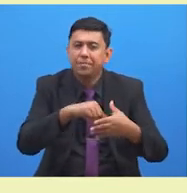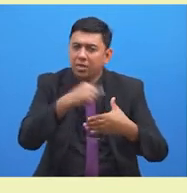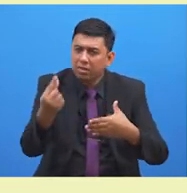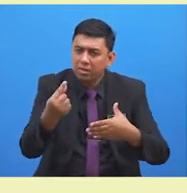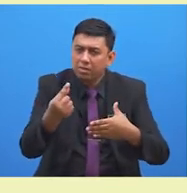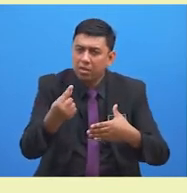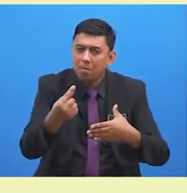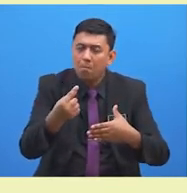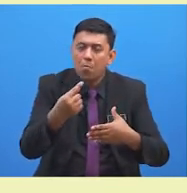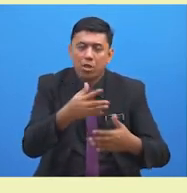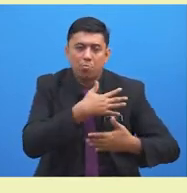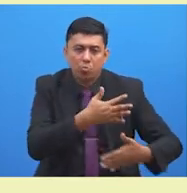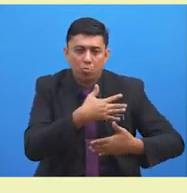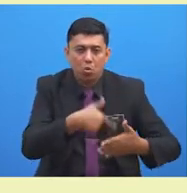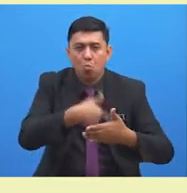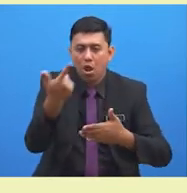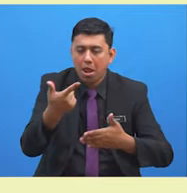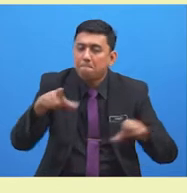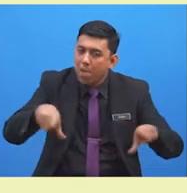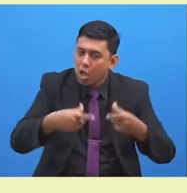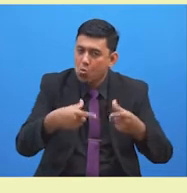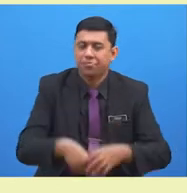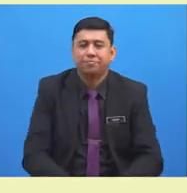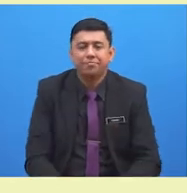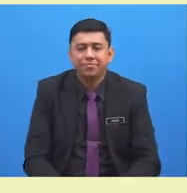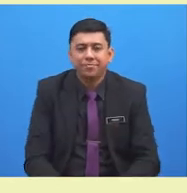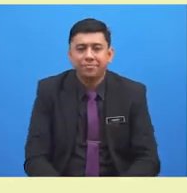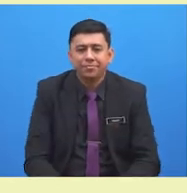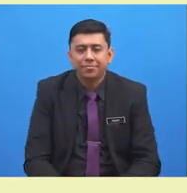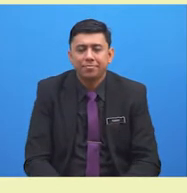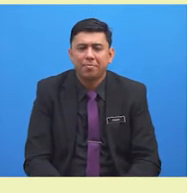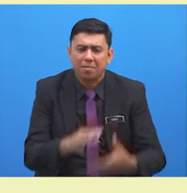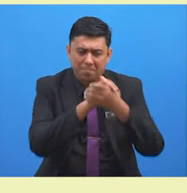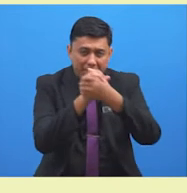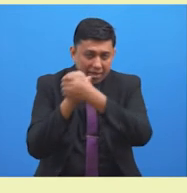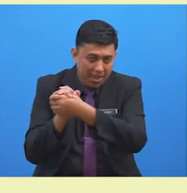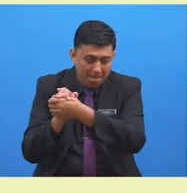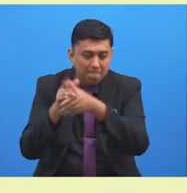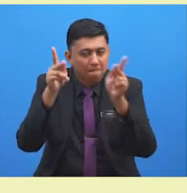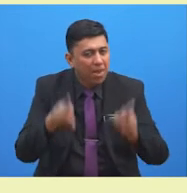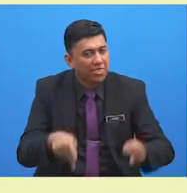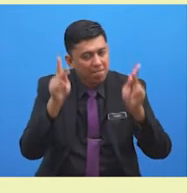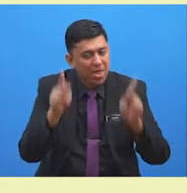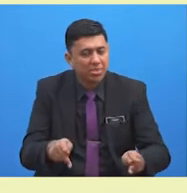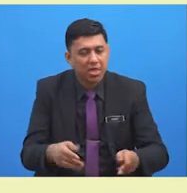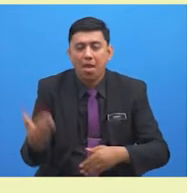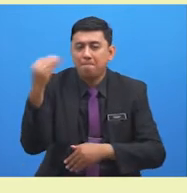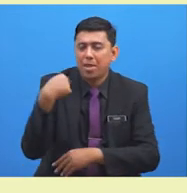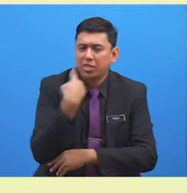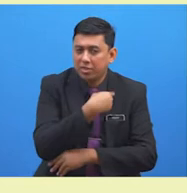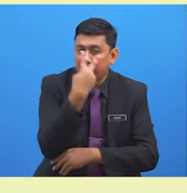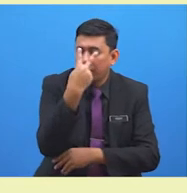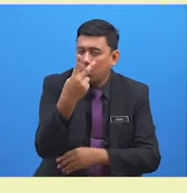Tahniah, pelajar-pelajar. Mari kita semak jawapan. Semasa respirasi luaran, darah yang